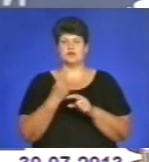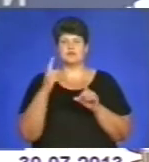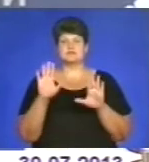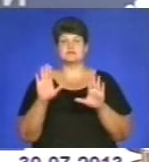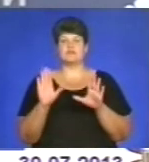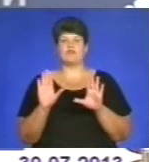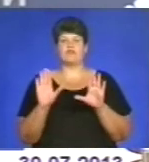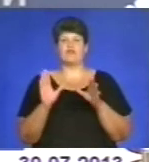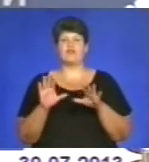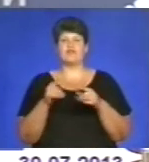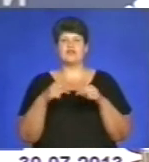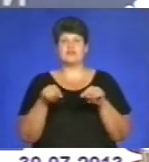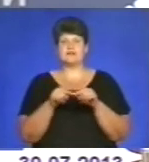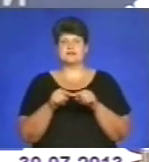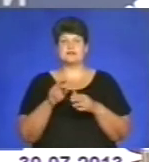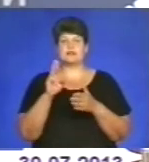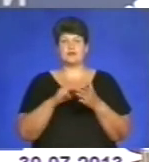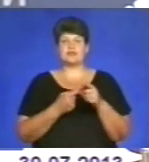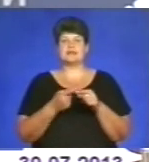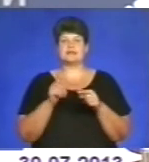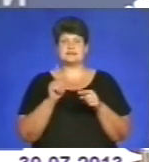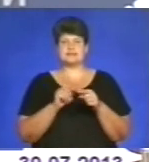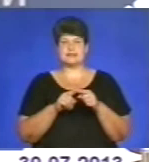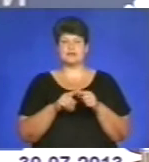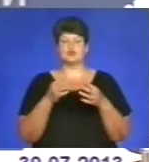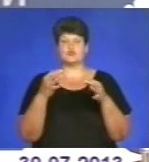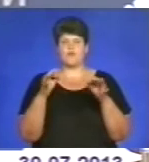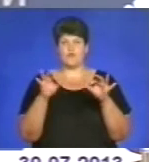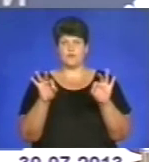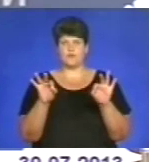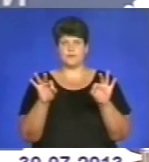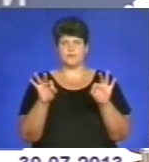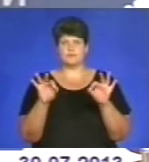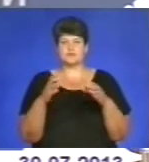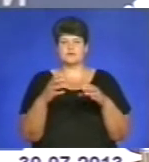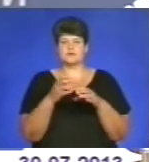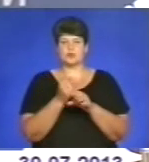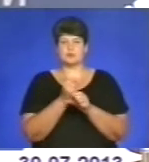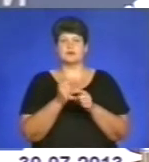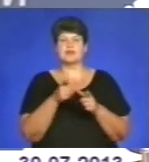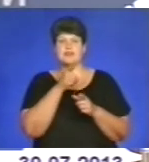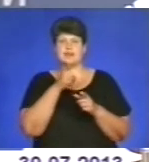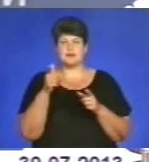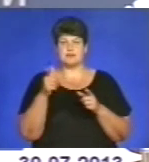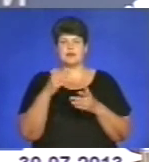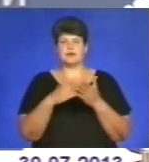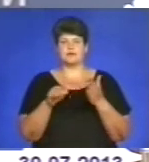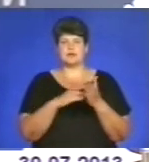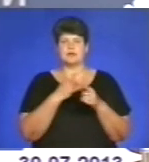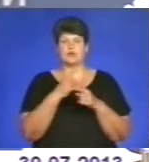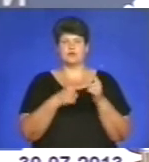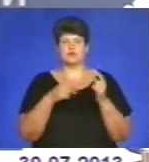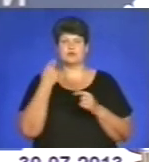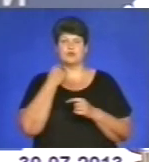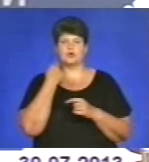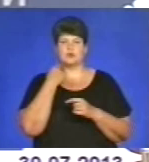страхування. Фактично йдеться про механізм, який дозволить у стислий термін ліквідувати майже половину